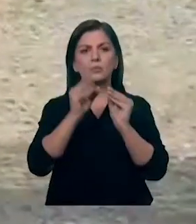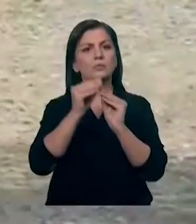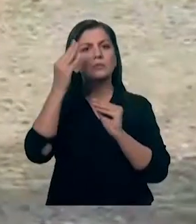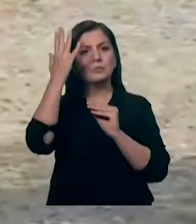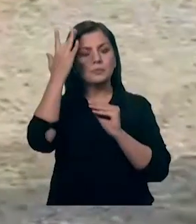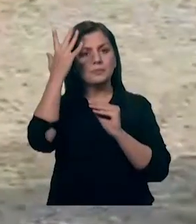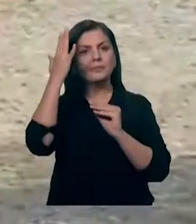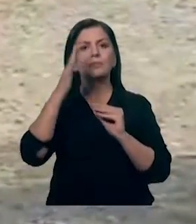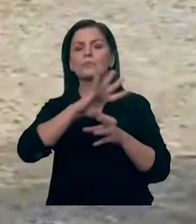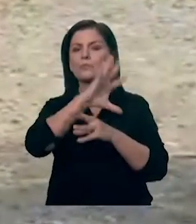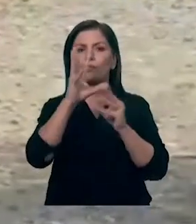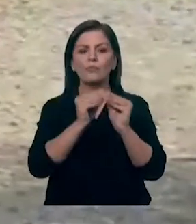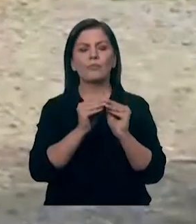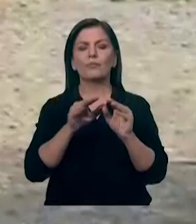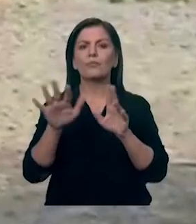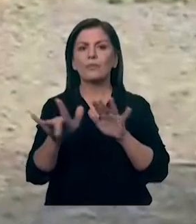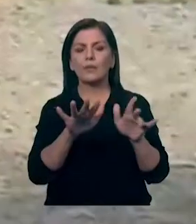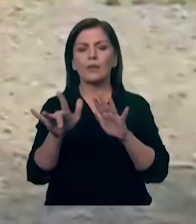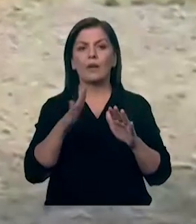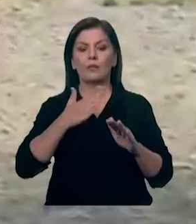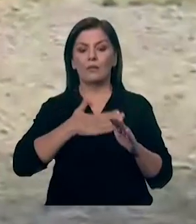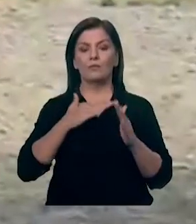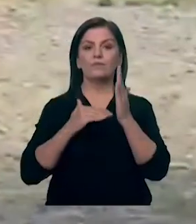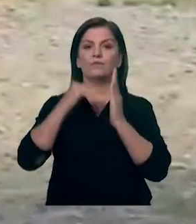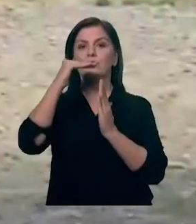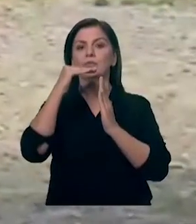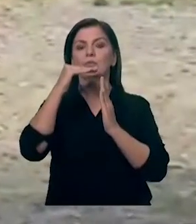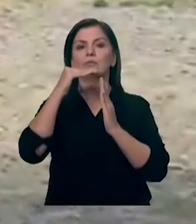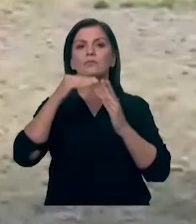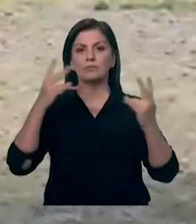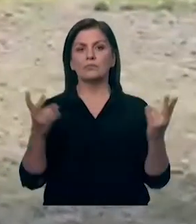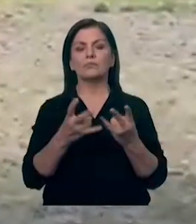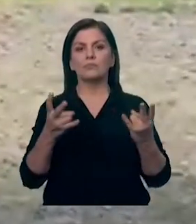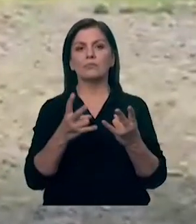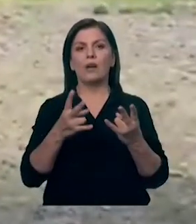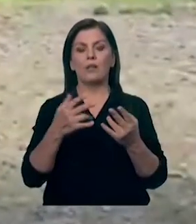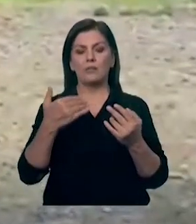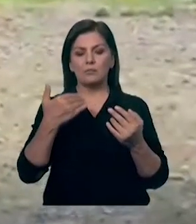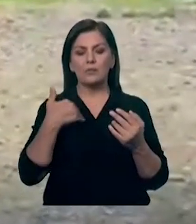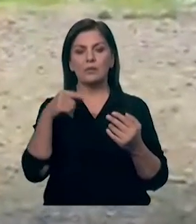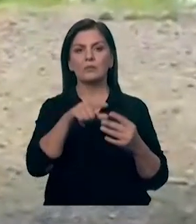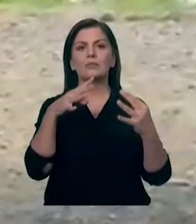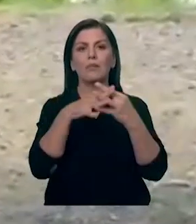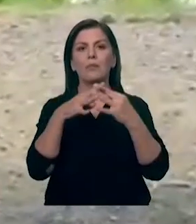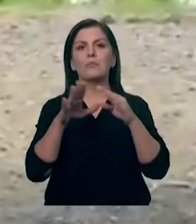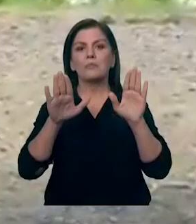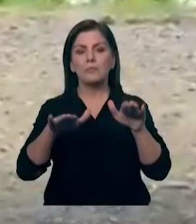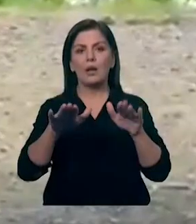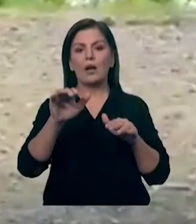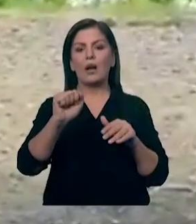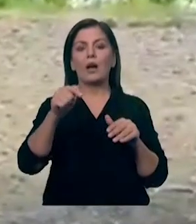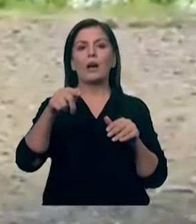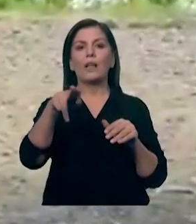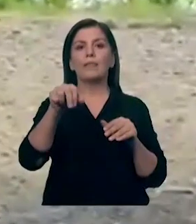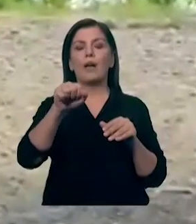bütün proseslərdə üstünlüyümüz davam edir. Biz yenə döyüşlərin qızğın getdiyi Ağdam